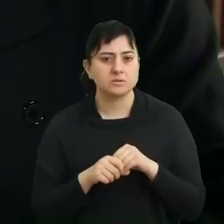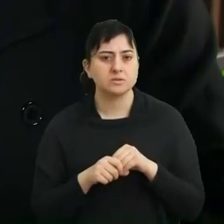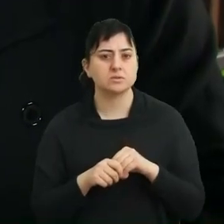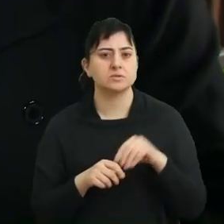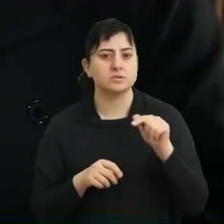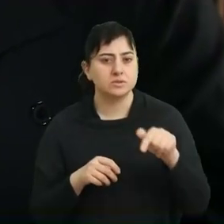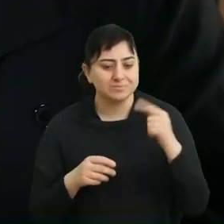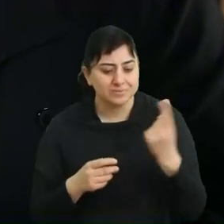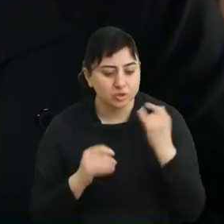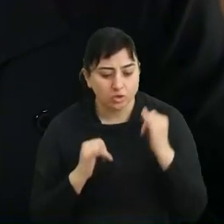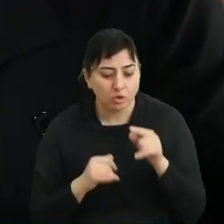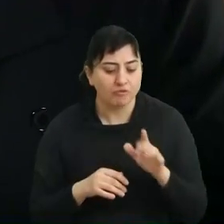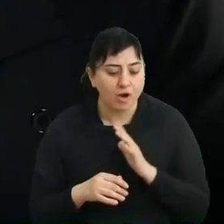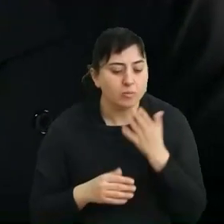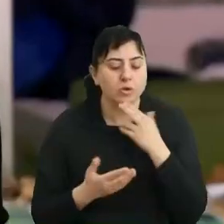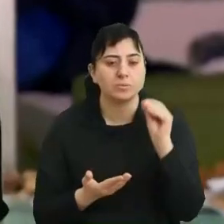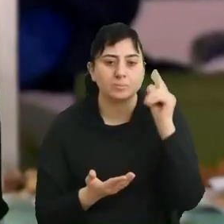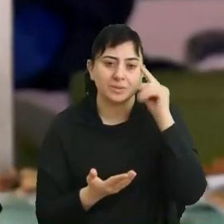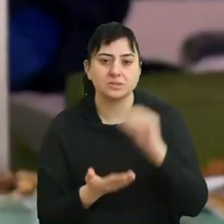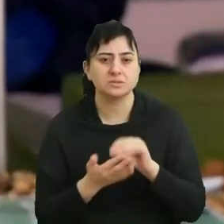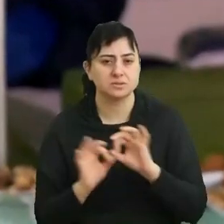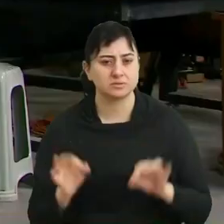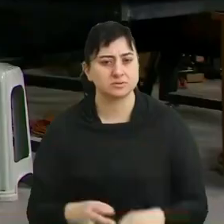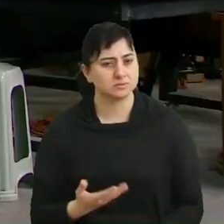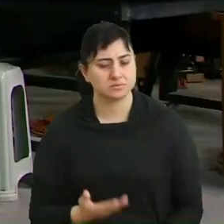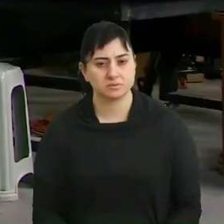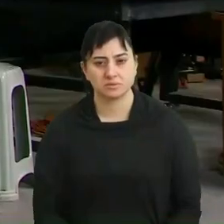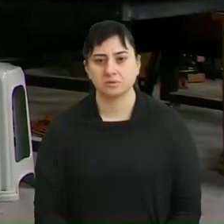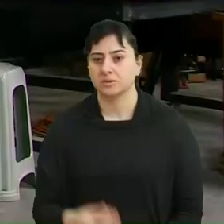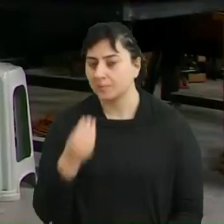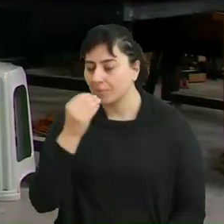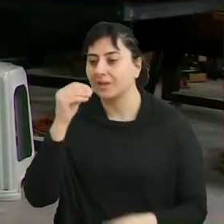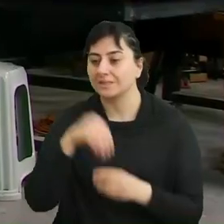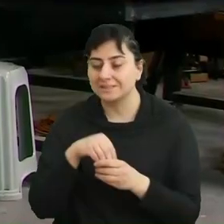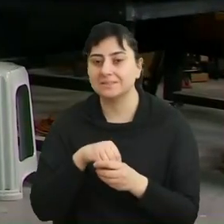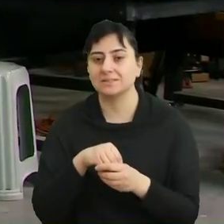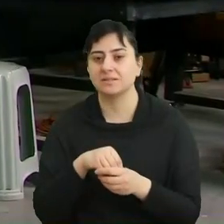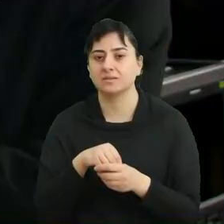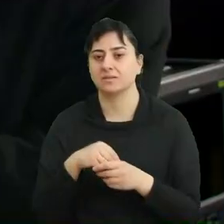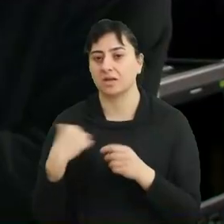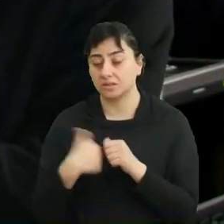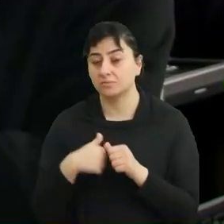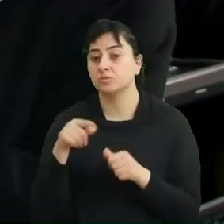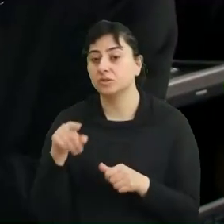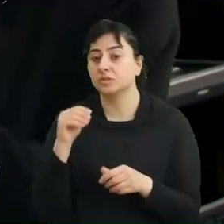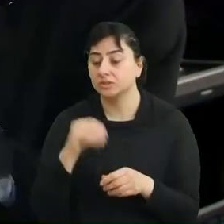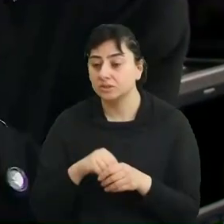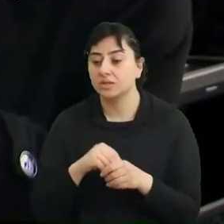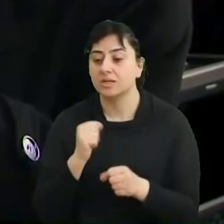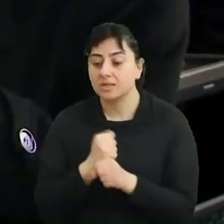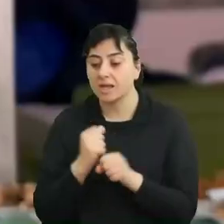kullanılıp kullanılmadığına dair hiçbir ibare yok üzerinde. Anlamadım. Mamanın içeriğinden bahsediyor eşim, diyor. Bu ürünün